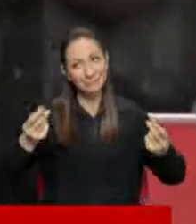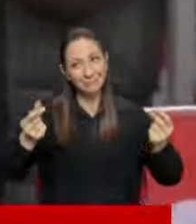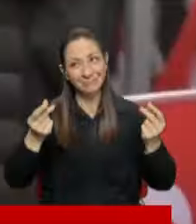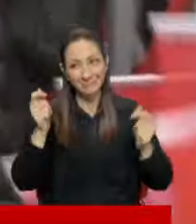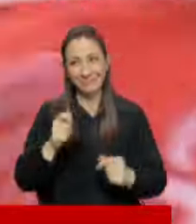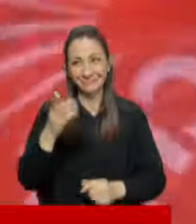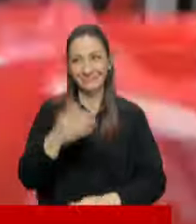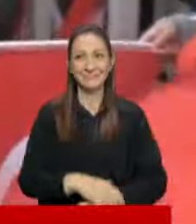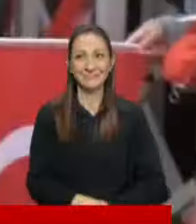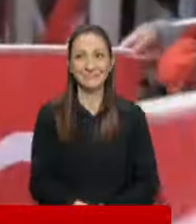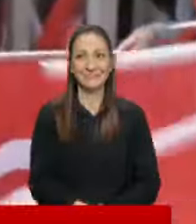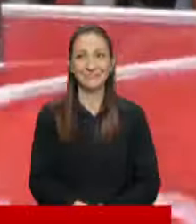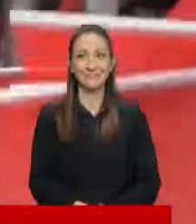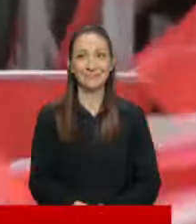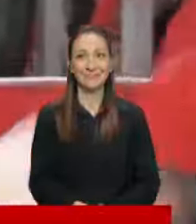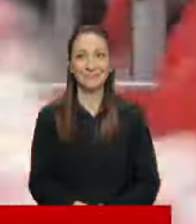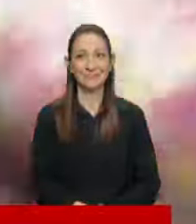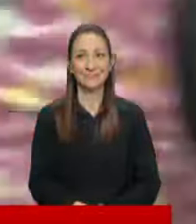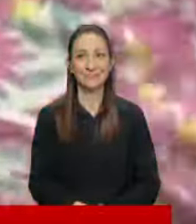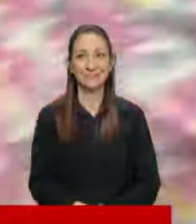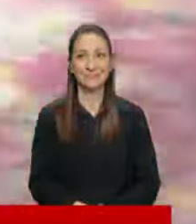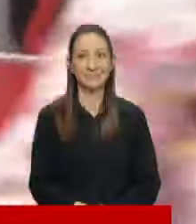havası oynadı.